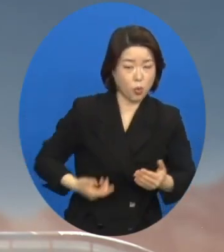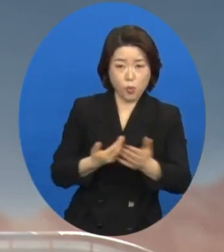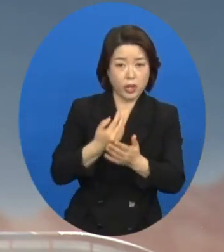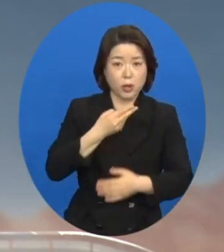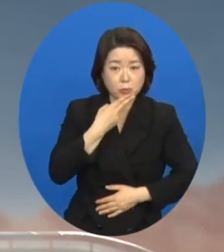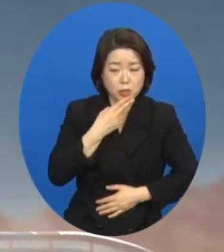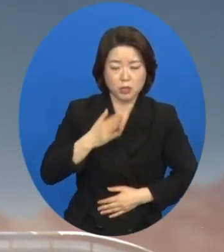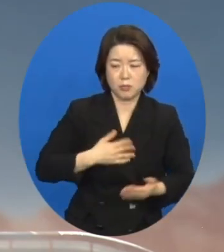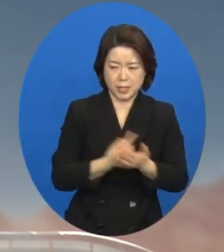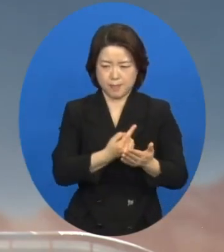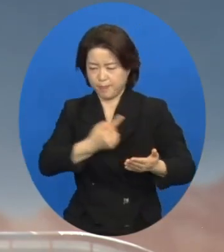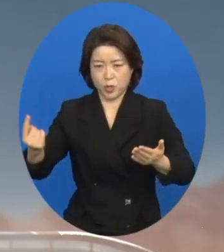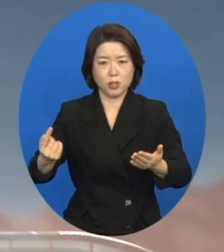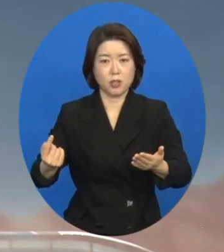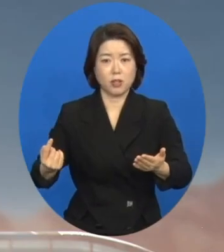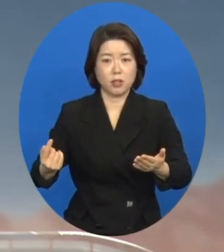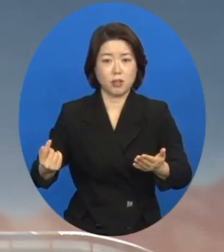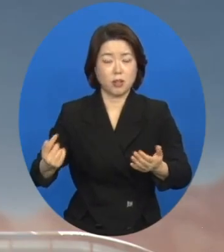난 떠나겠다는 거예요, 하나님이.